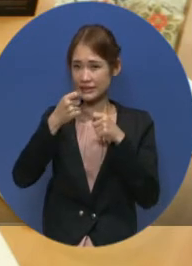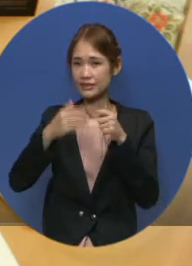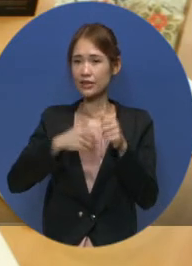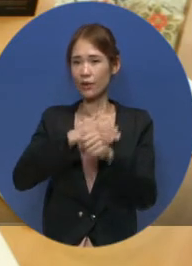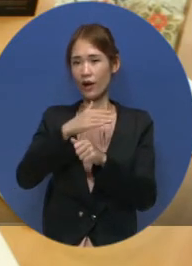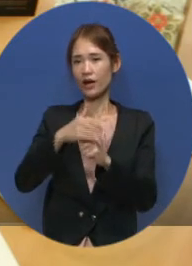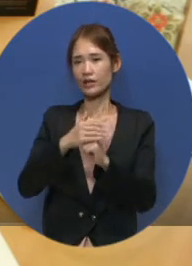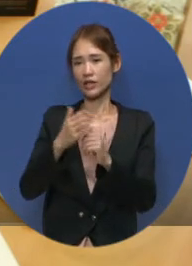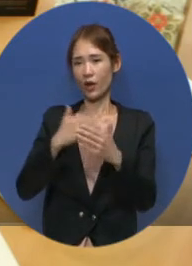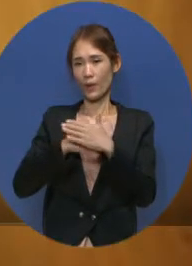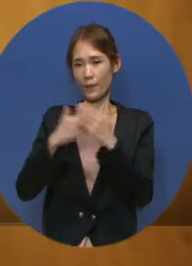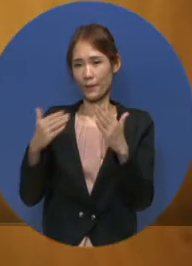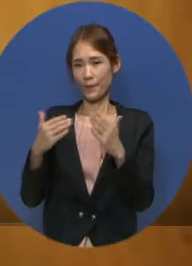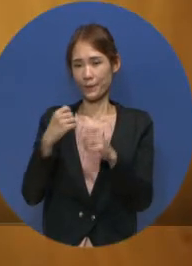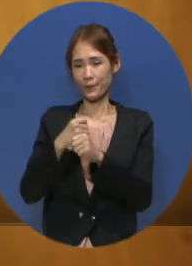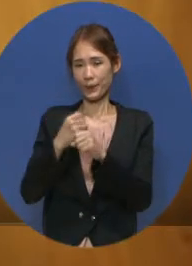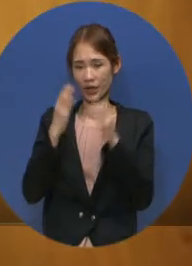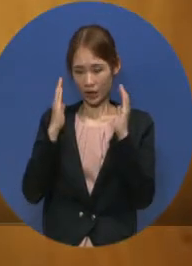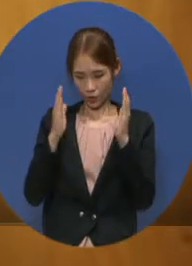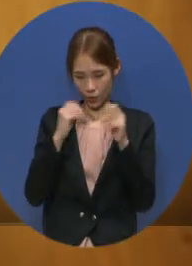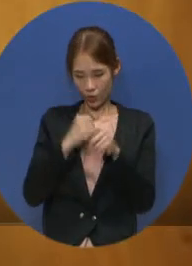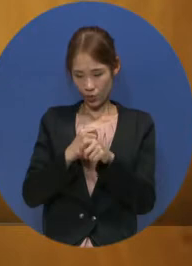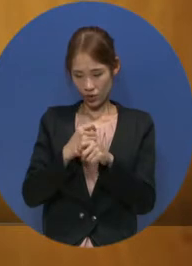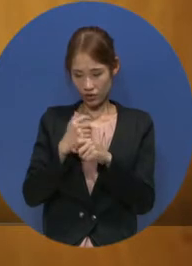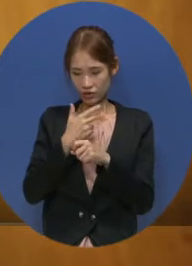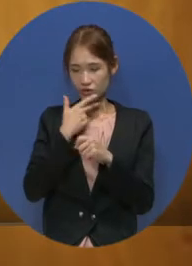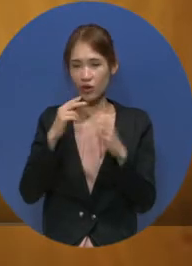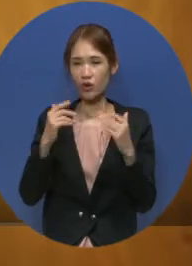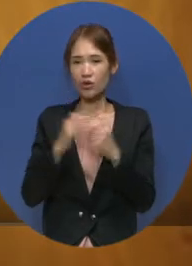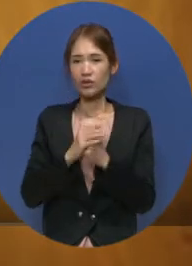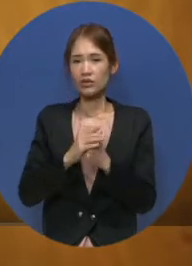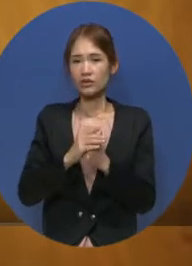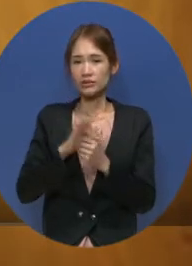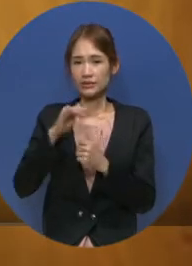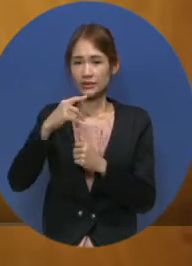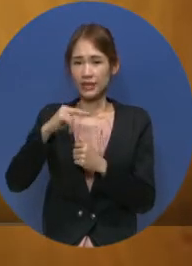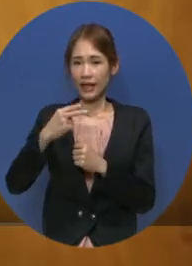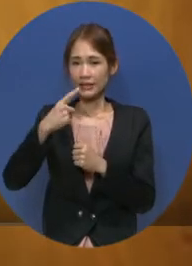대해서 공부를 했습니다. 그때 영국에서는 굉장히